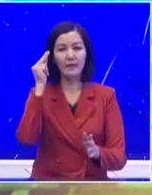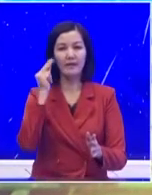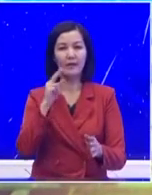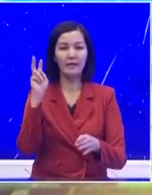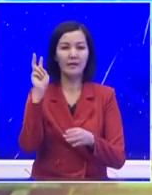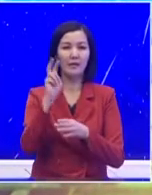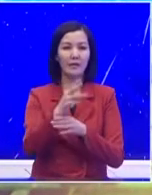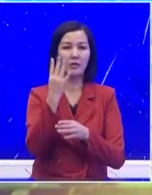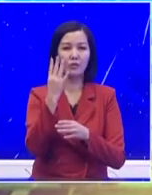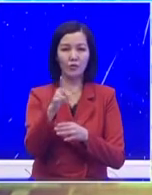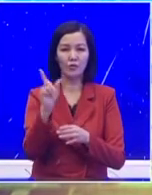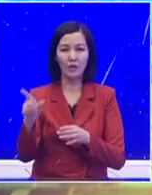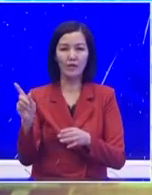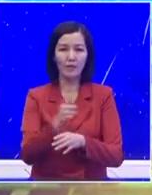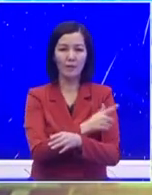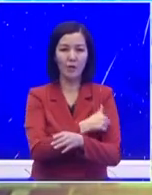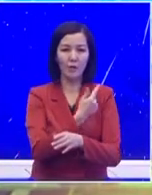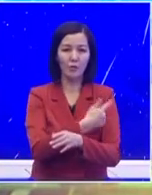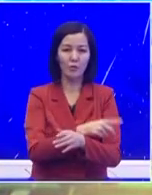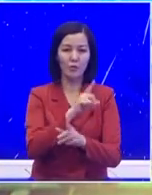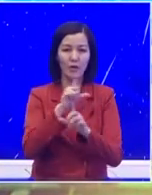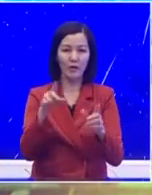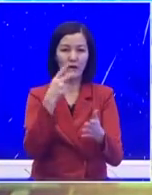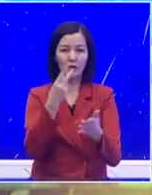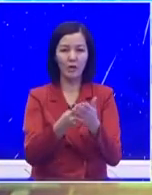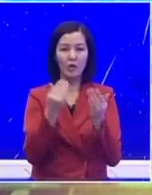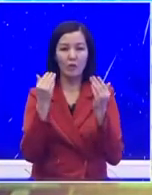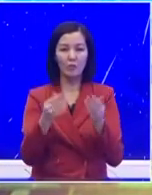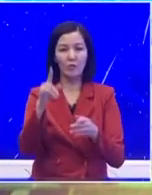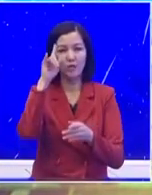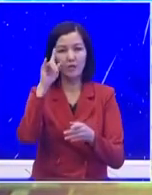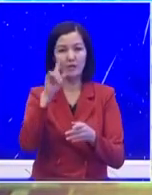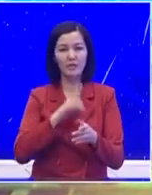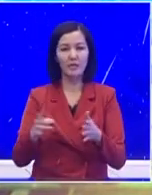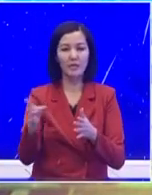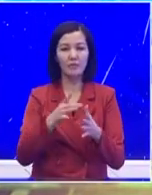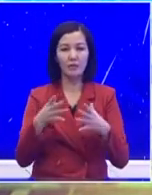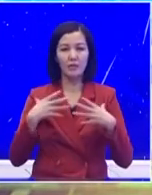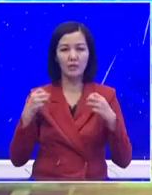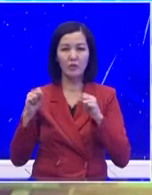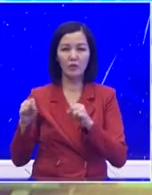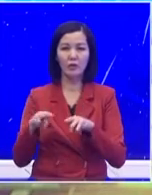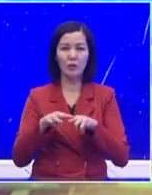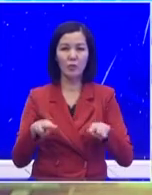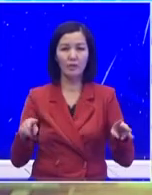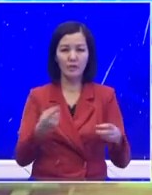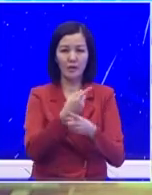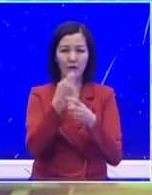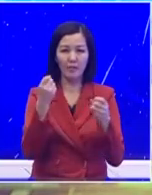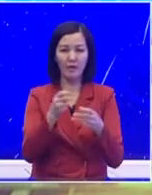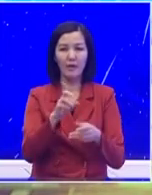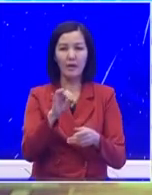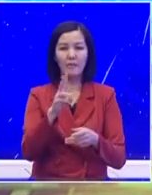Қытайдан келген 4 жолаушы ауруханаға жатқызылды. Бүгін бұл туралы Қазақстан Республикасы денсаулық сақтау министрі хабарлады.